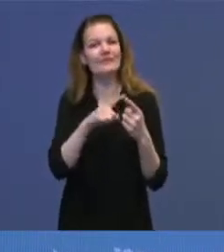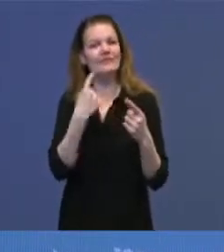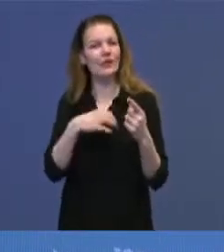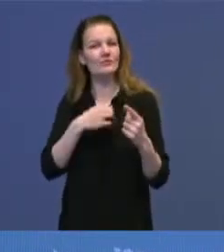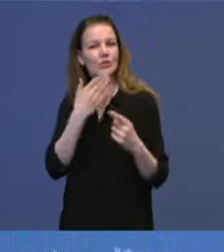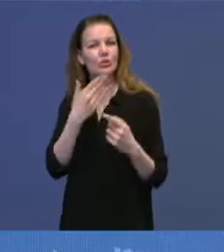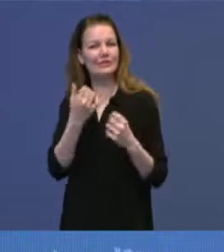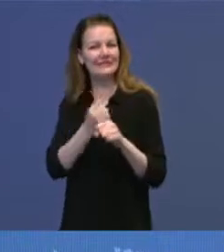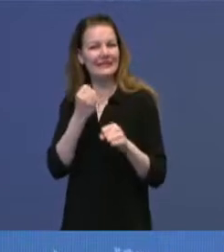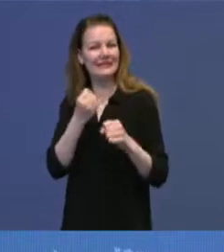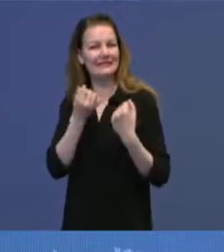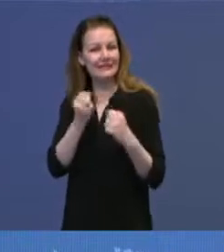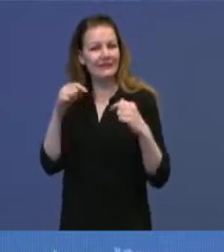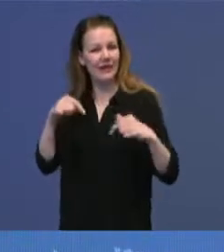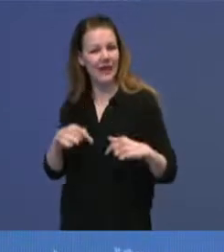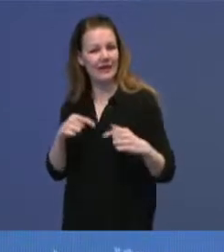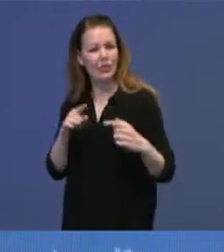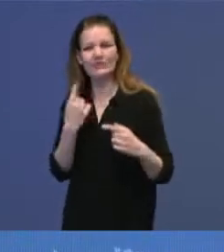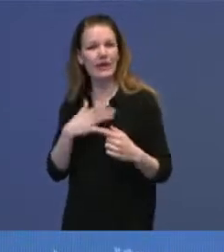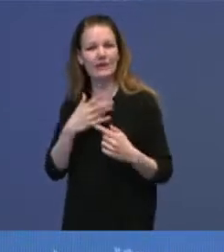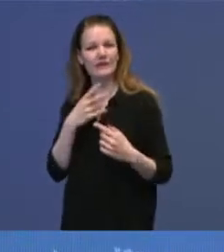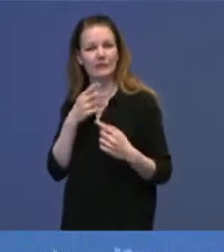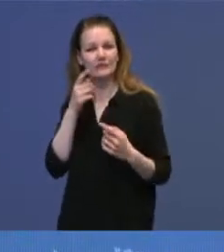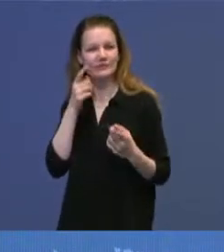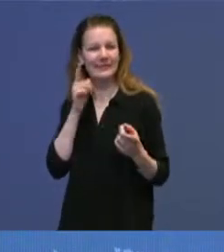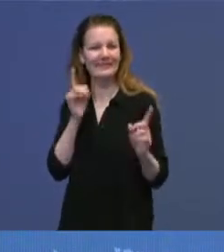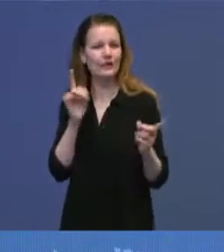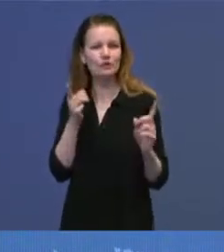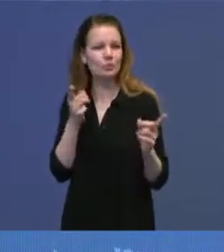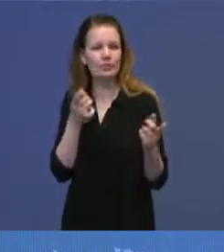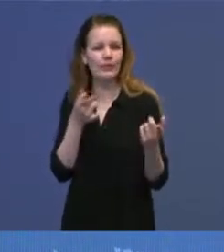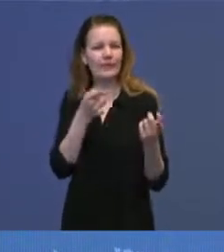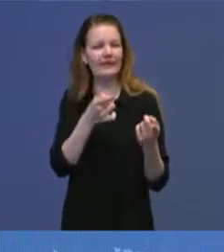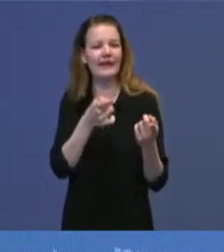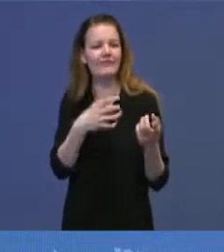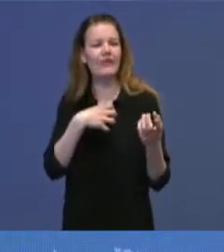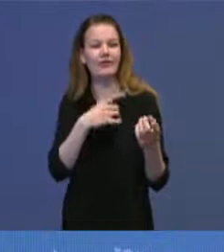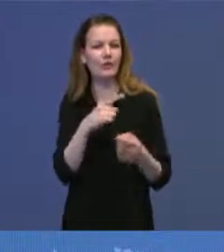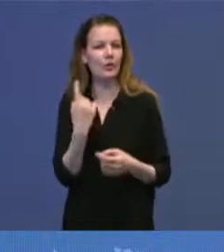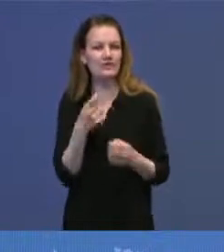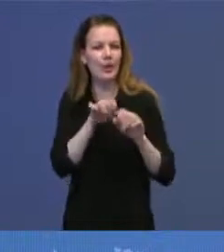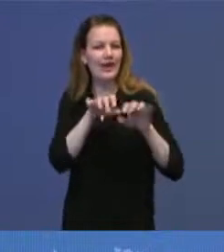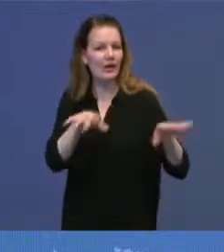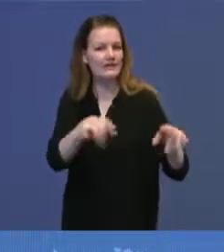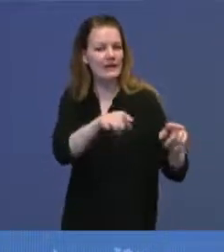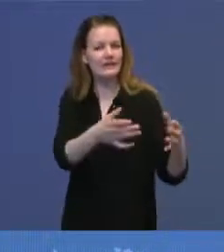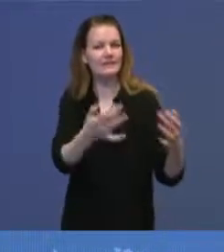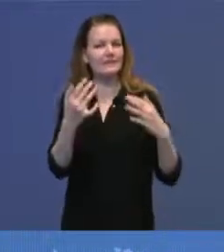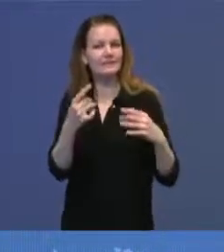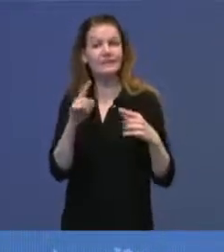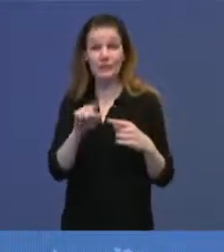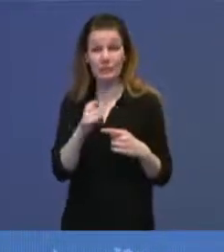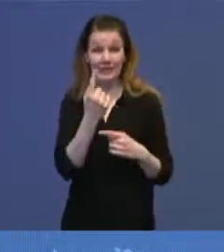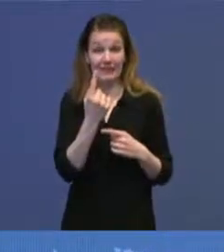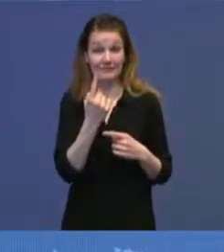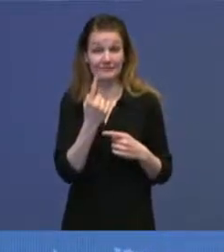vi har i dag ingen indikasjoner på at det er noe der som er fare for lekkasje. Det er punkt 1. Punkt